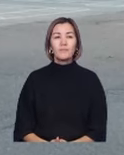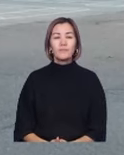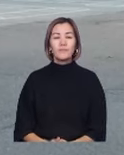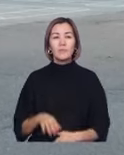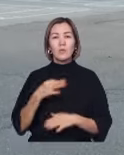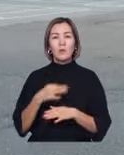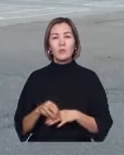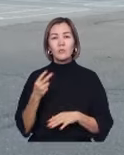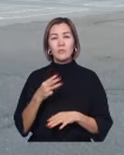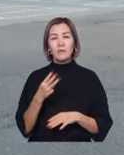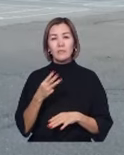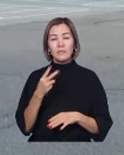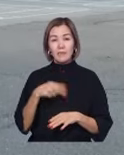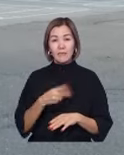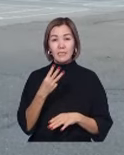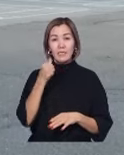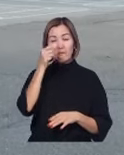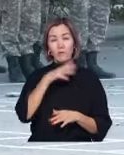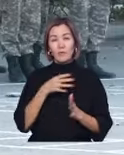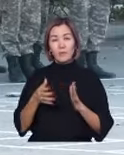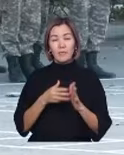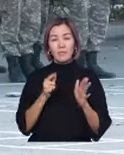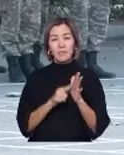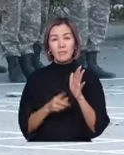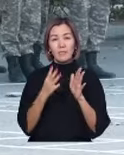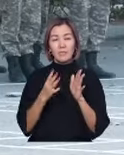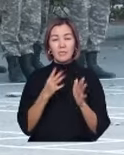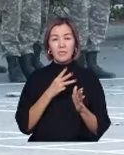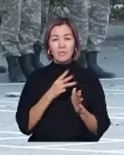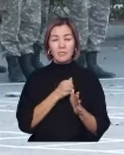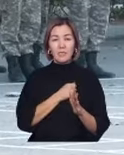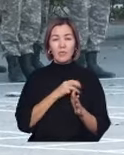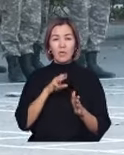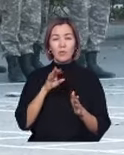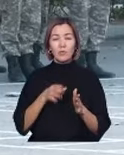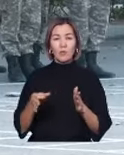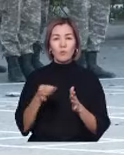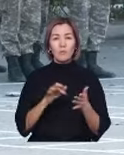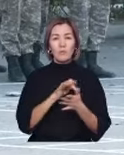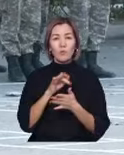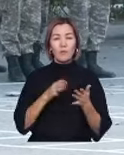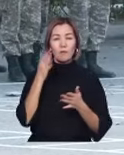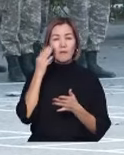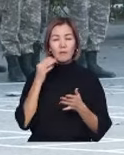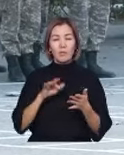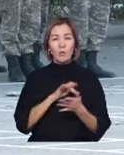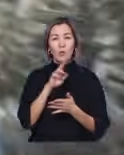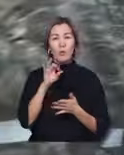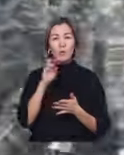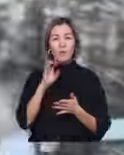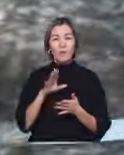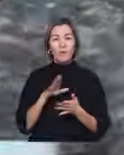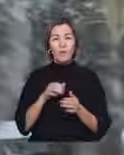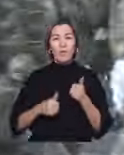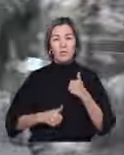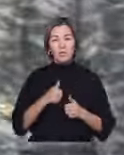Осенью 2023 года в армию были призваны 73 солдата из Туркестанской области, городов Алматы и Кунаев. Они достойно исполнили